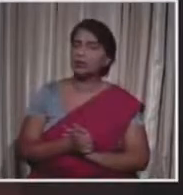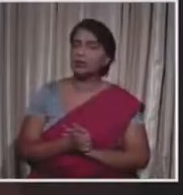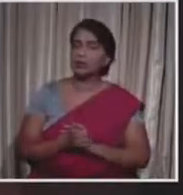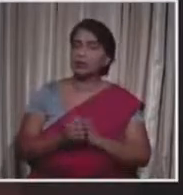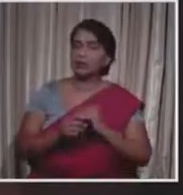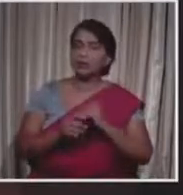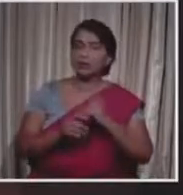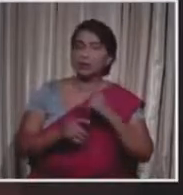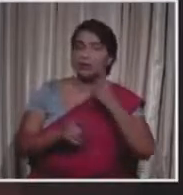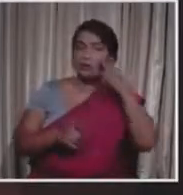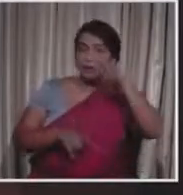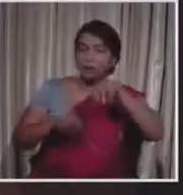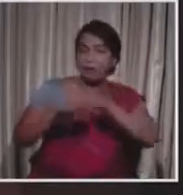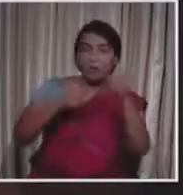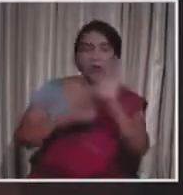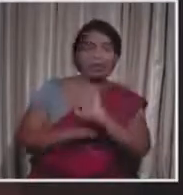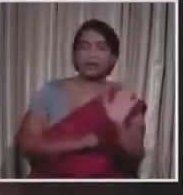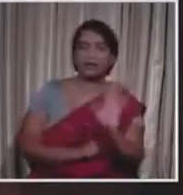දෝෂාභියෝගයකින් නෙවෙයි